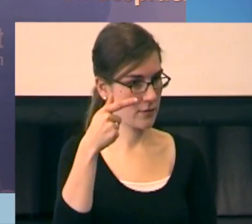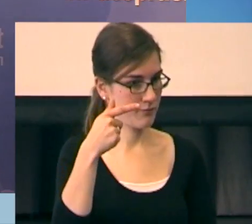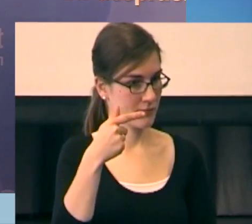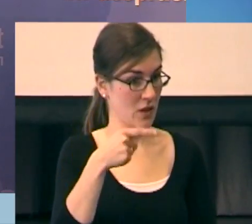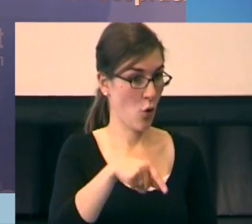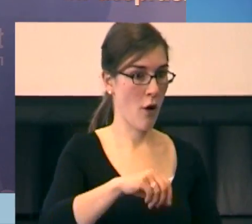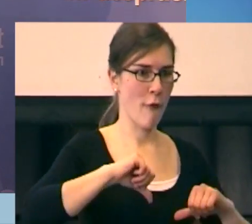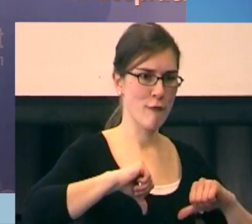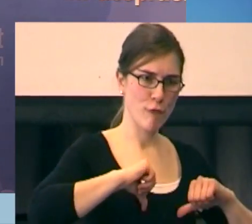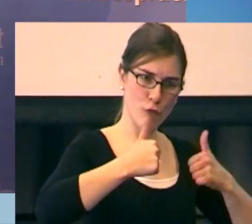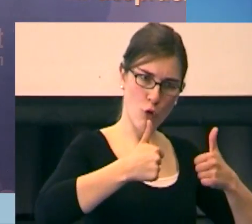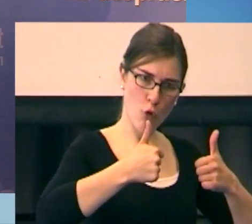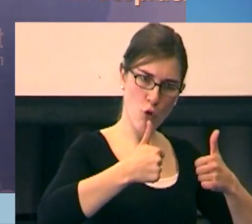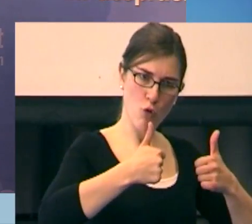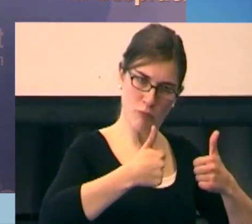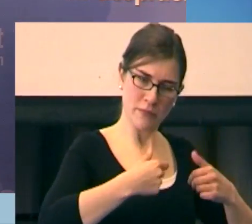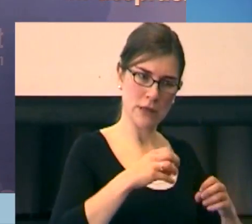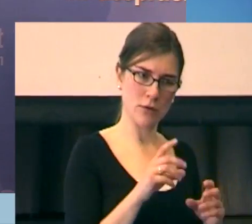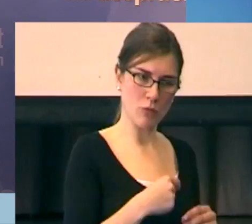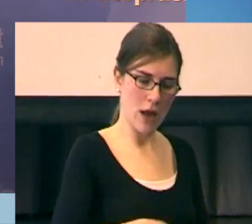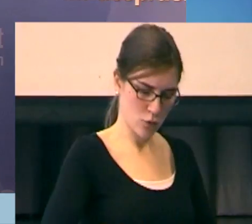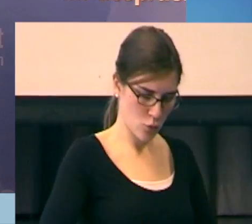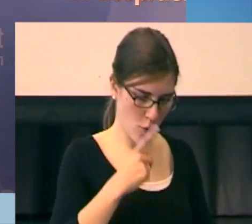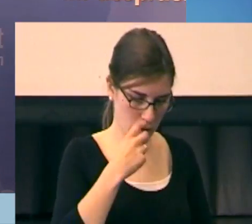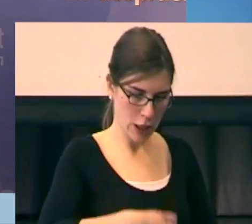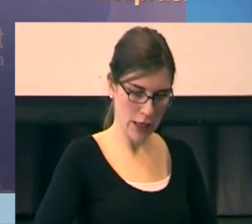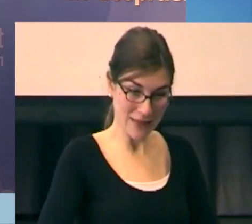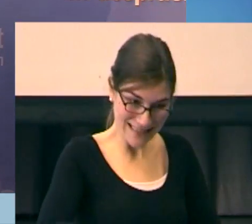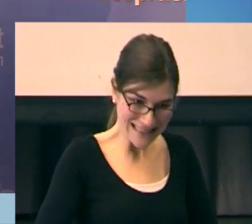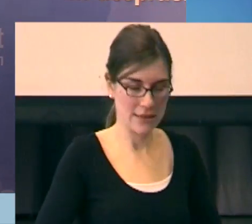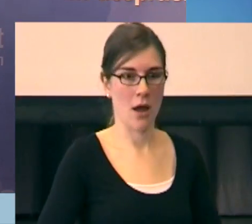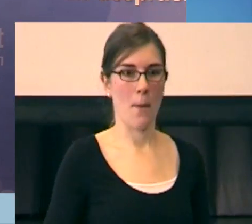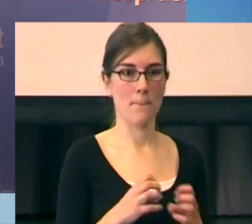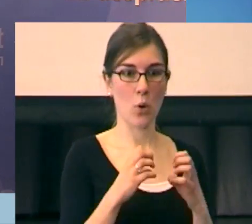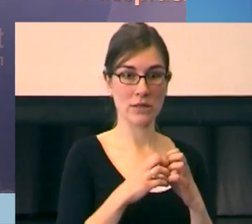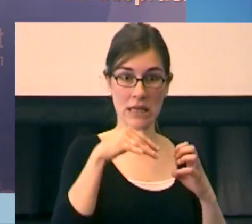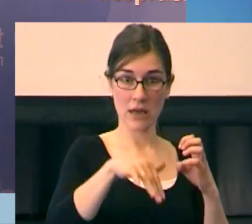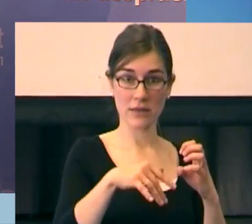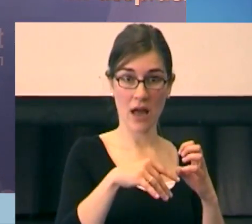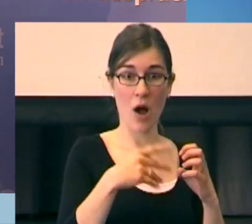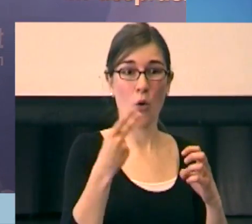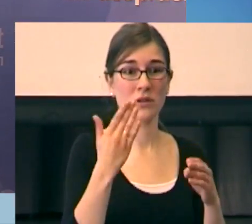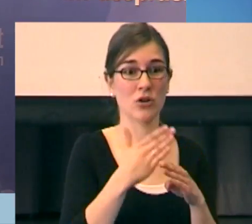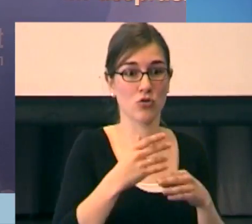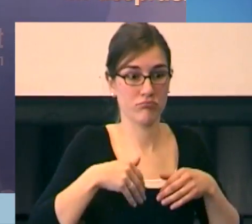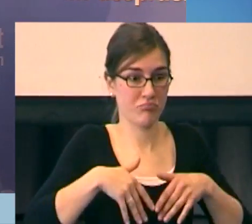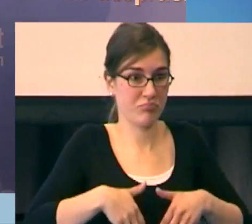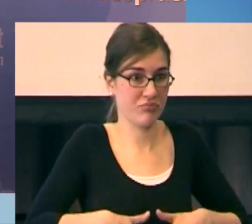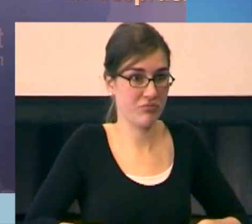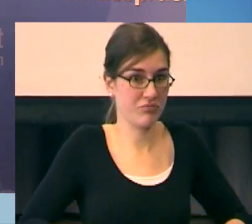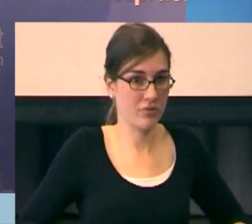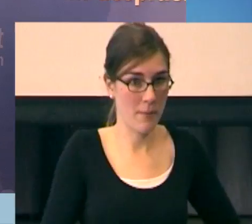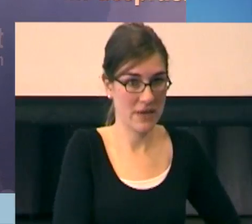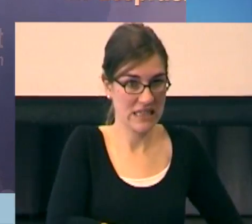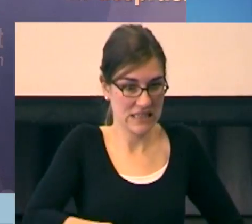Frühstadium? Frühstadium, sprich, der Tumor sitzt nur da, wo die Prostata sitzt, oder hat er vielleicht schon gestreut in die Lymphknoten,